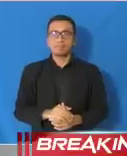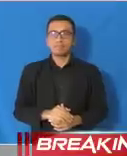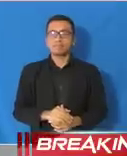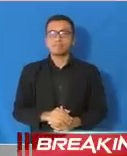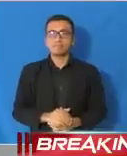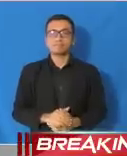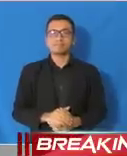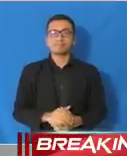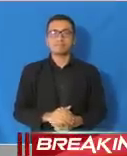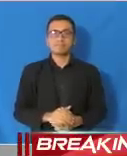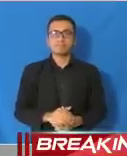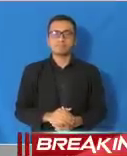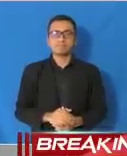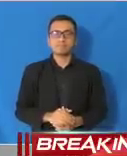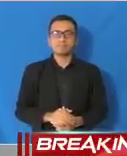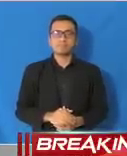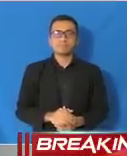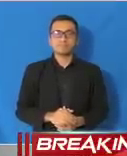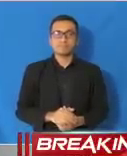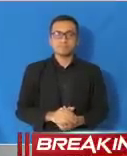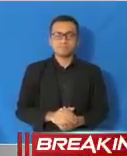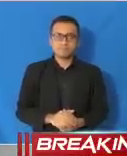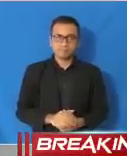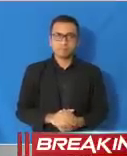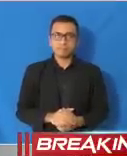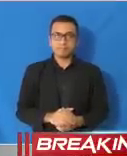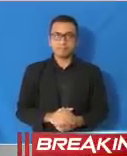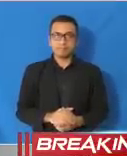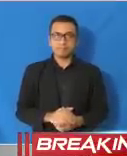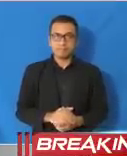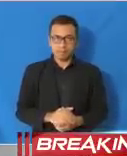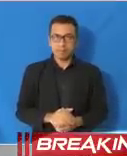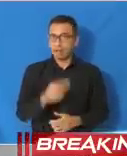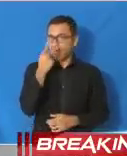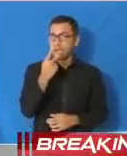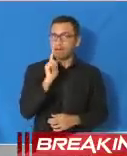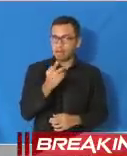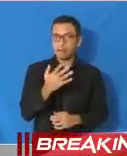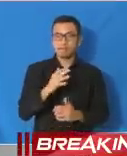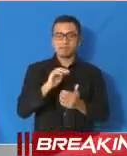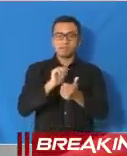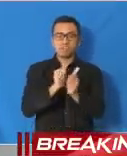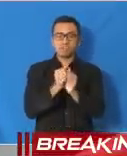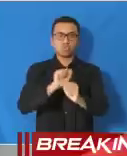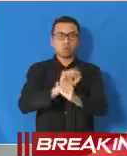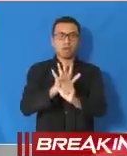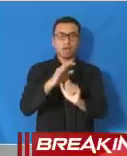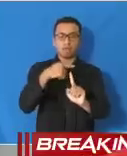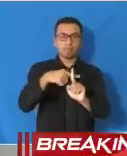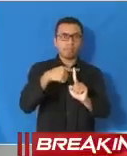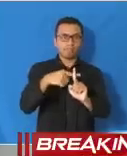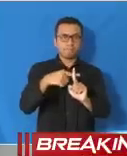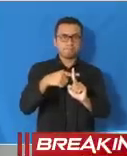Ayo kita lihat ada penambahan kasus konfirmasi positif